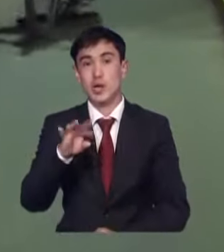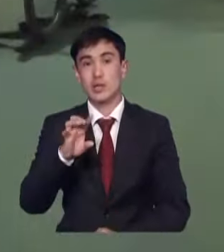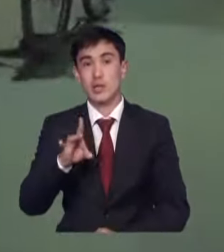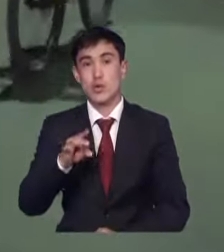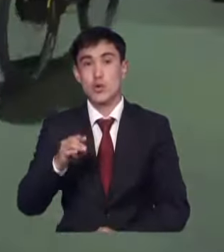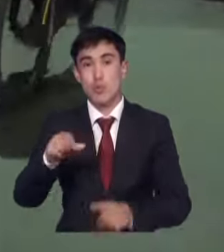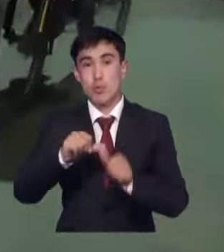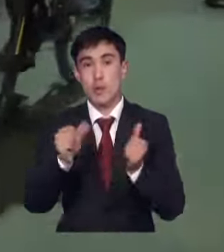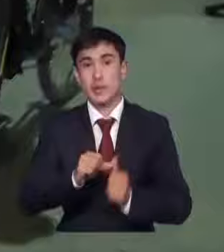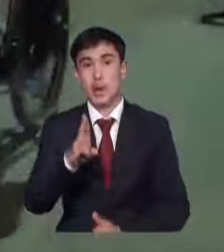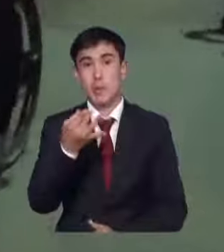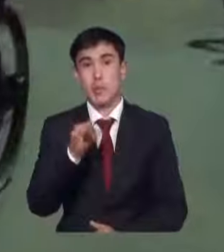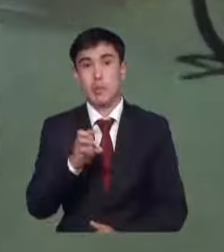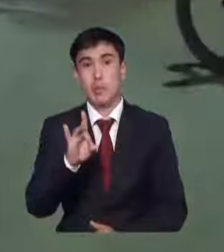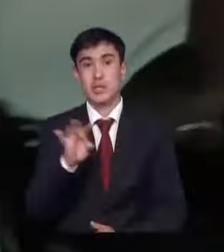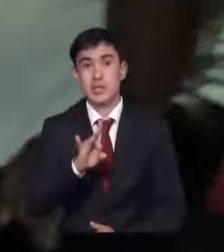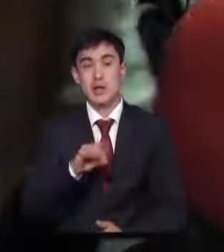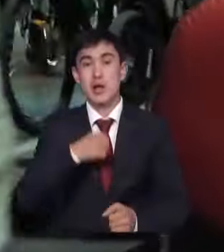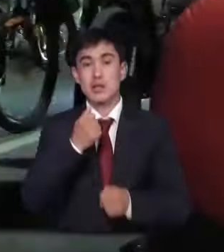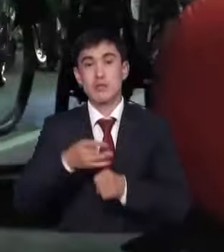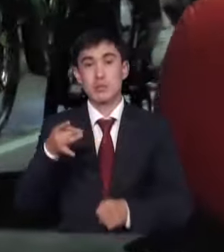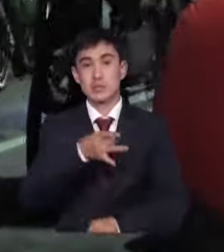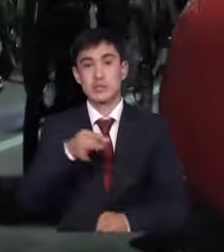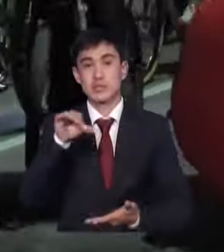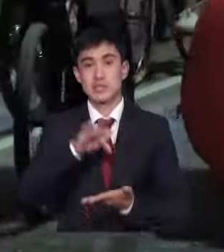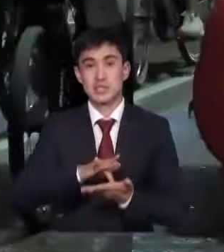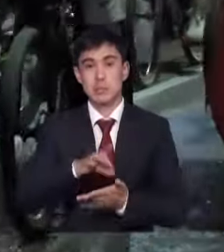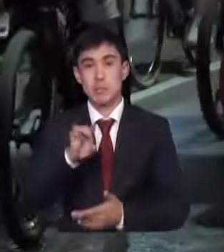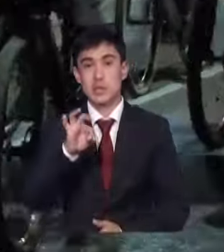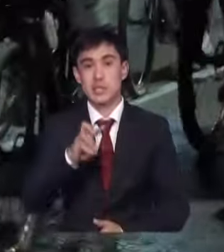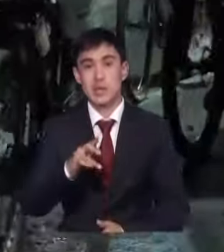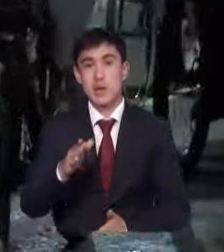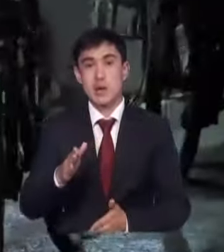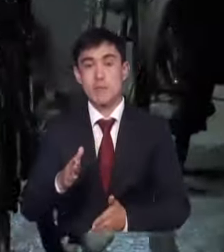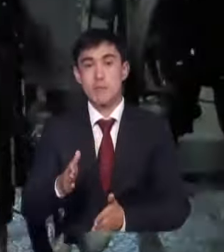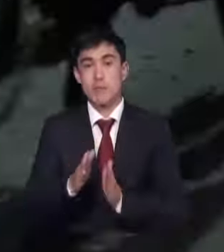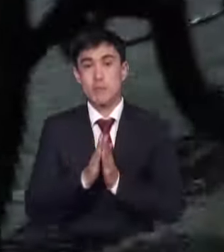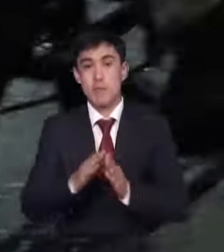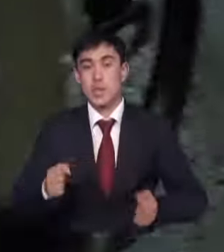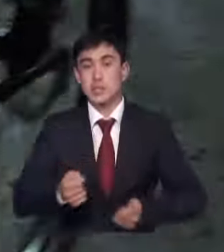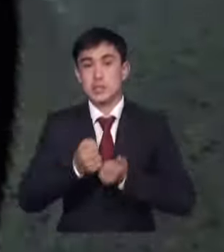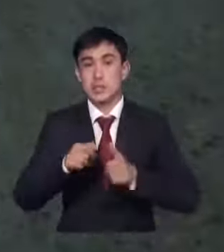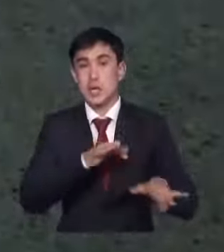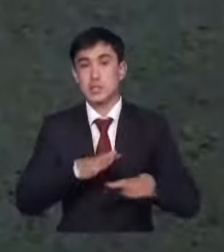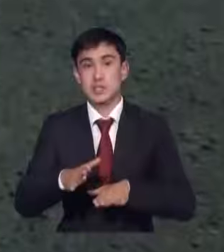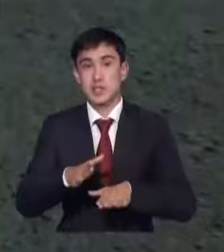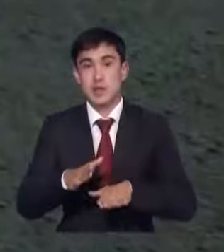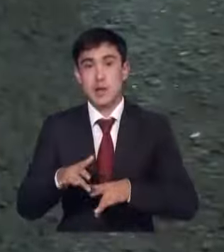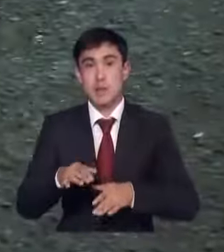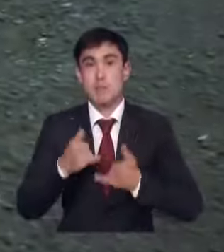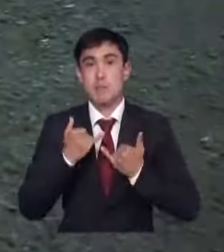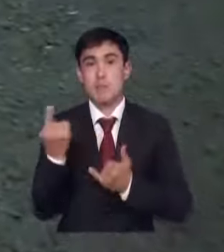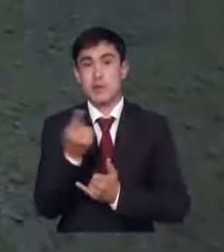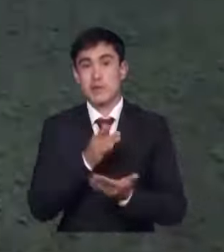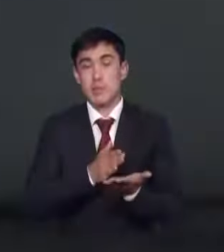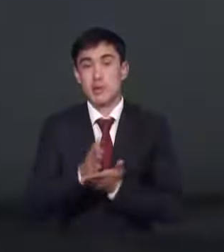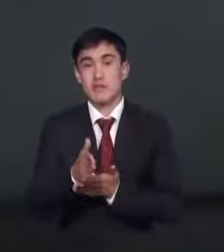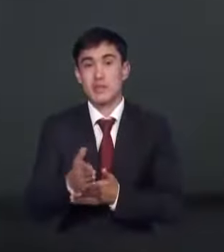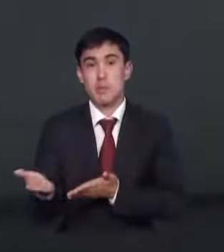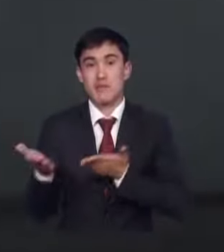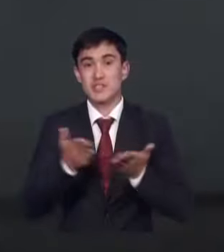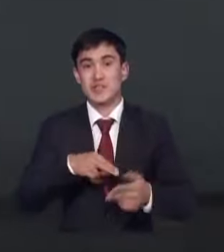Каратал у памятника Кабанбай Батыр. Глава областного центра Ернат Базель призвал молодежь поддержать акцию, ведь мероприятие прежде всего направлено